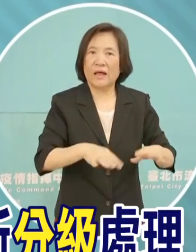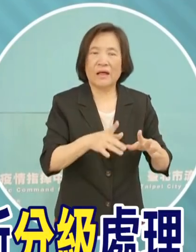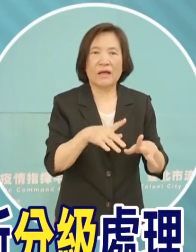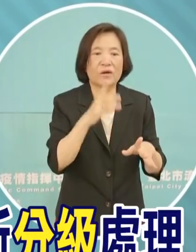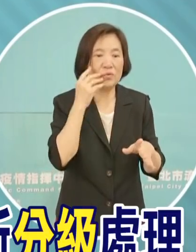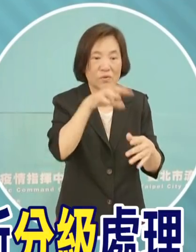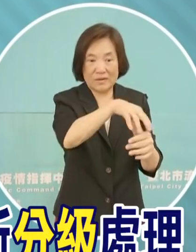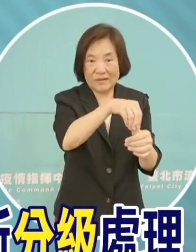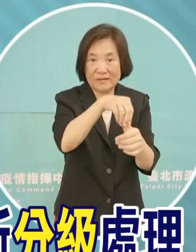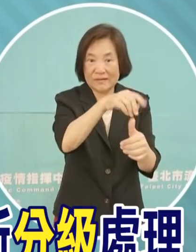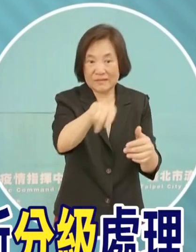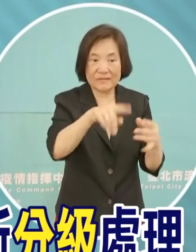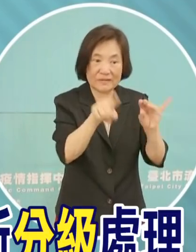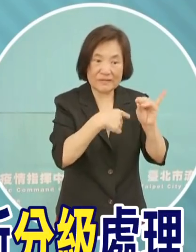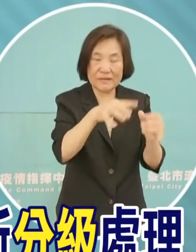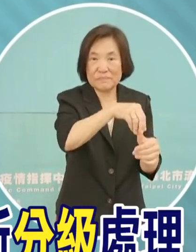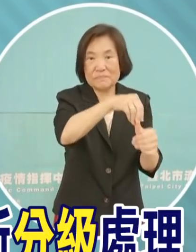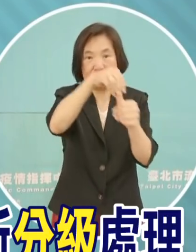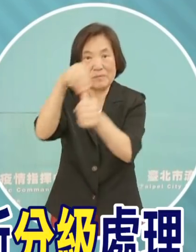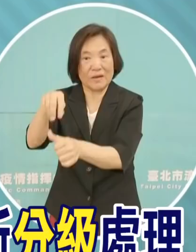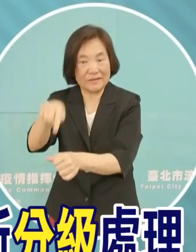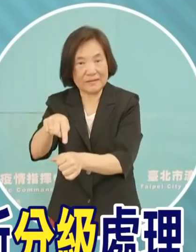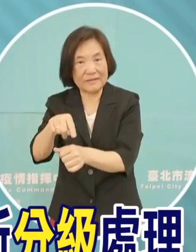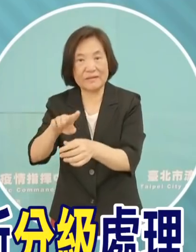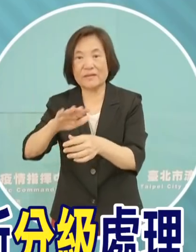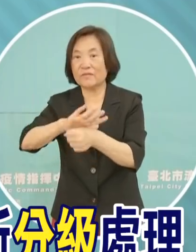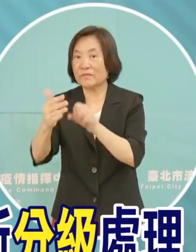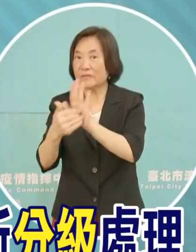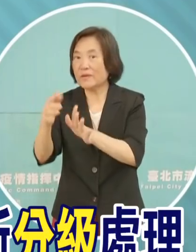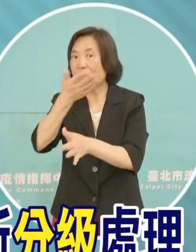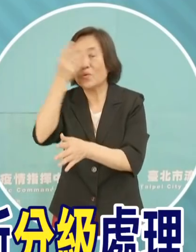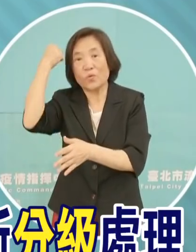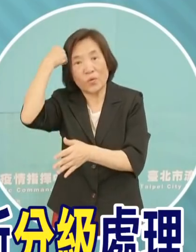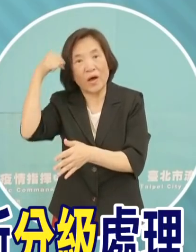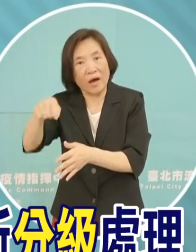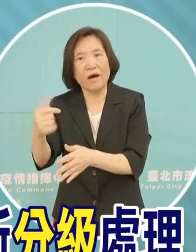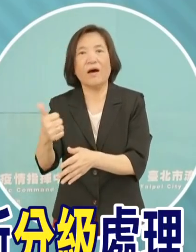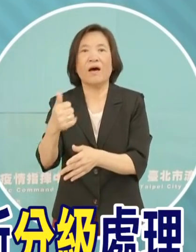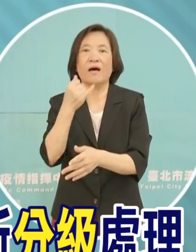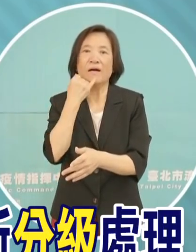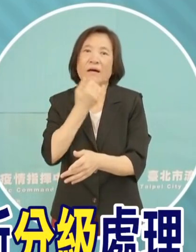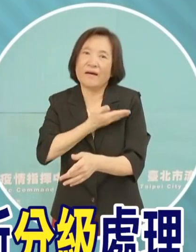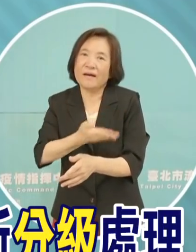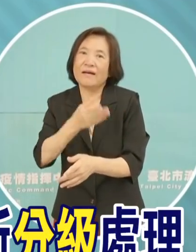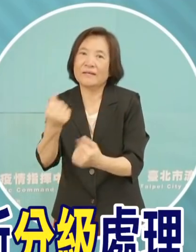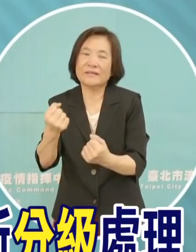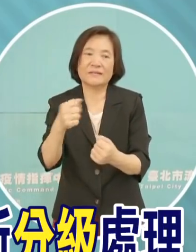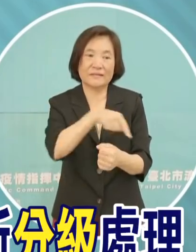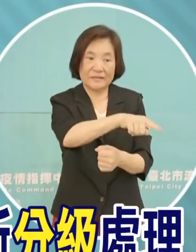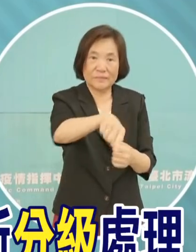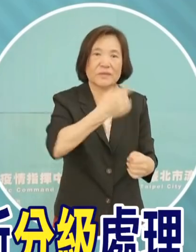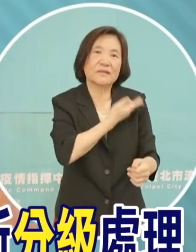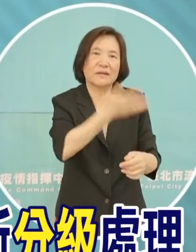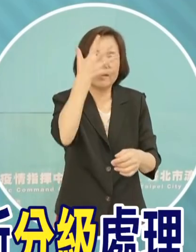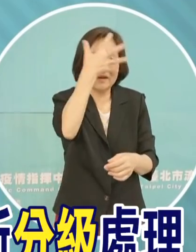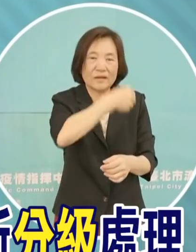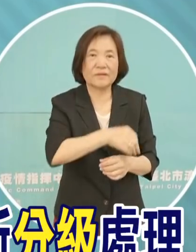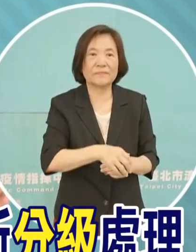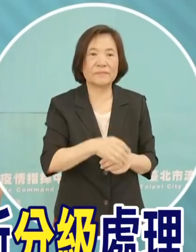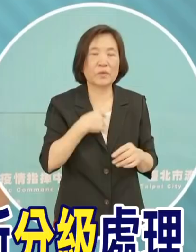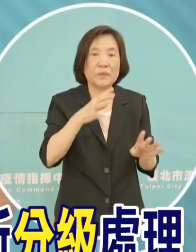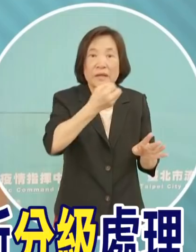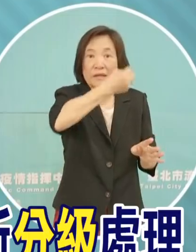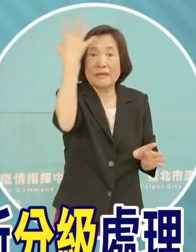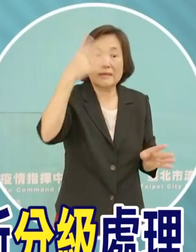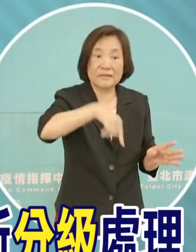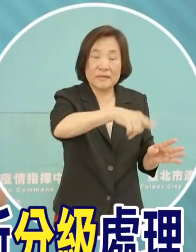去做一个缓冲去的哈。啊，当然，如果病人还是太多哈，恐怕那些很年轻的没有症状的，那